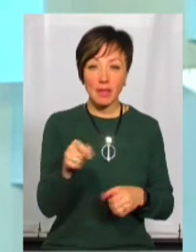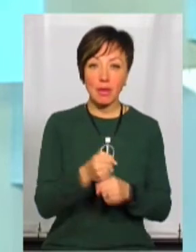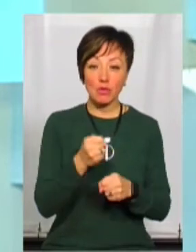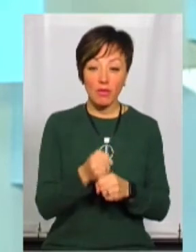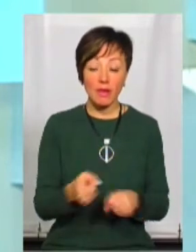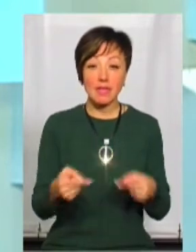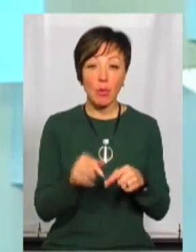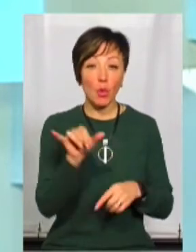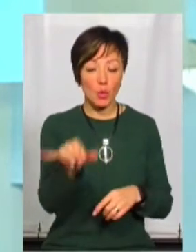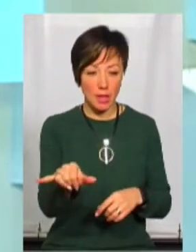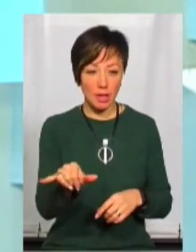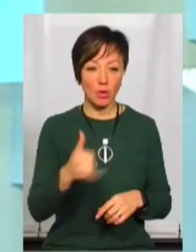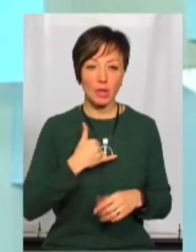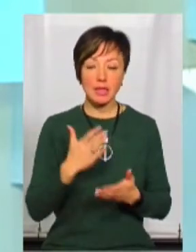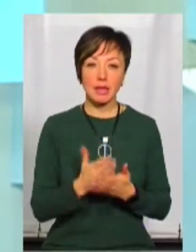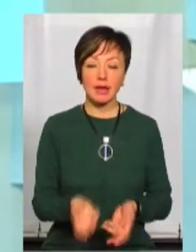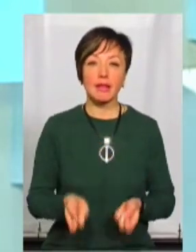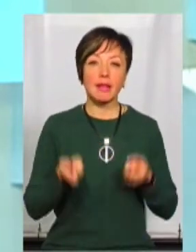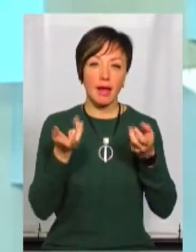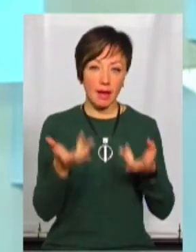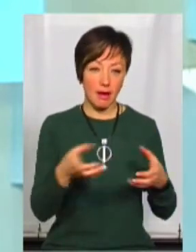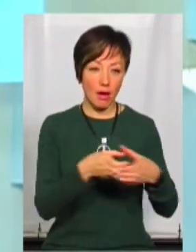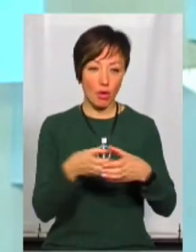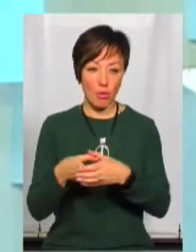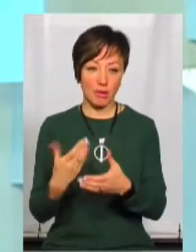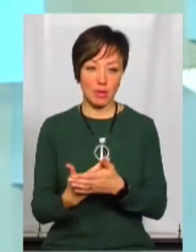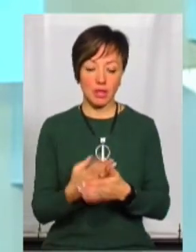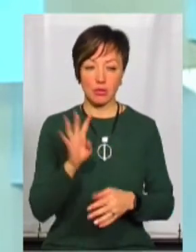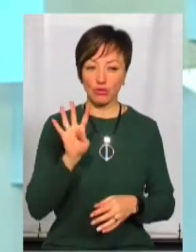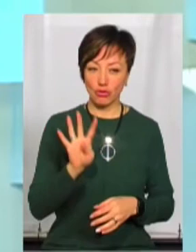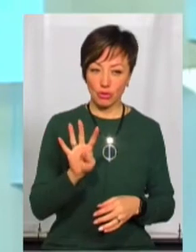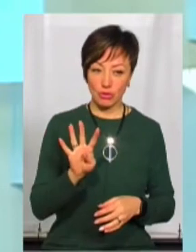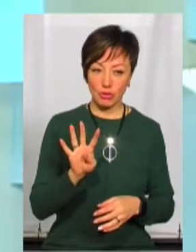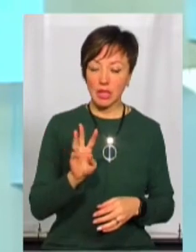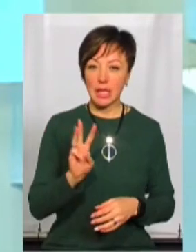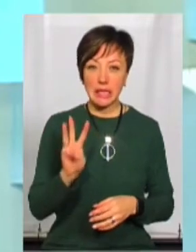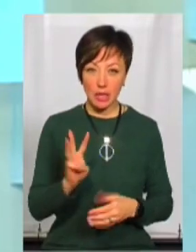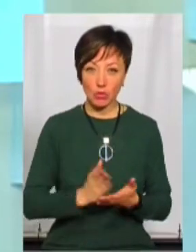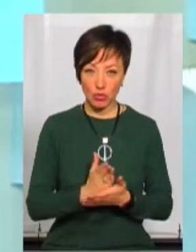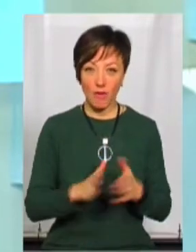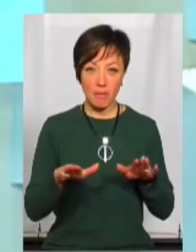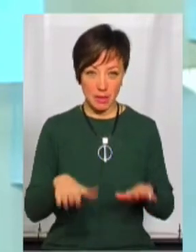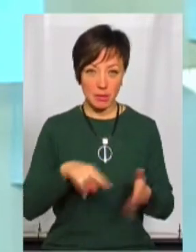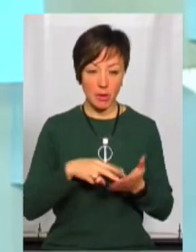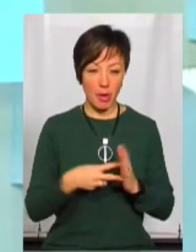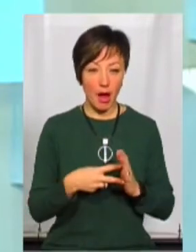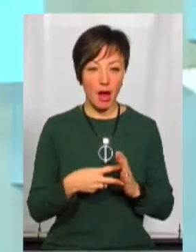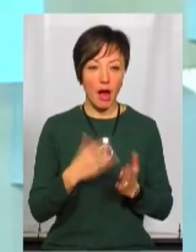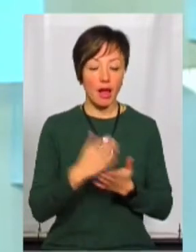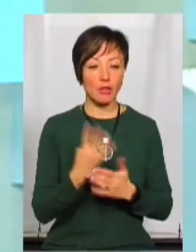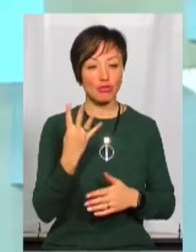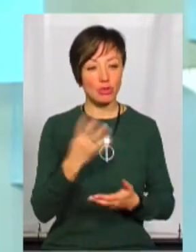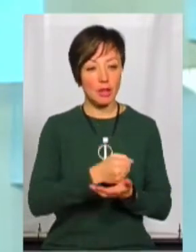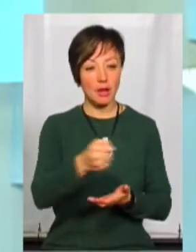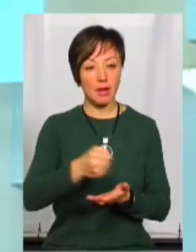працював саме в них. І в нас є декілька громад, де, наприклад, 3 службових місця передбачено, а є